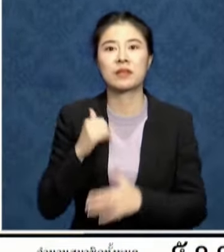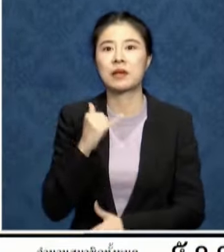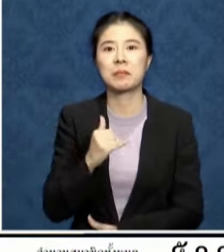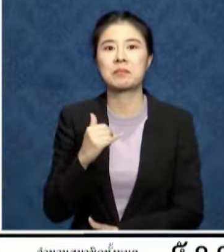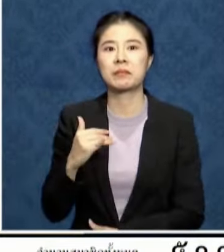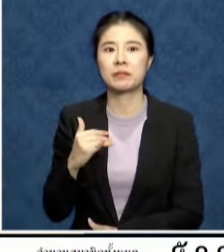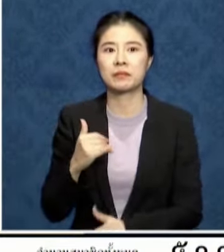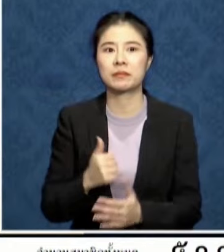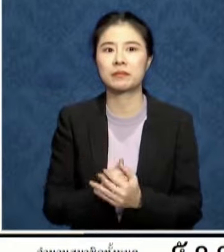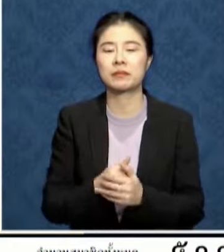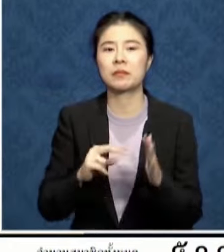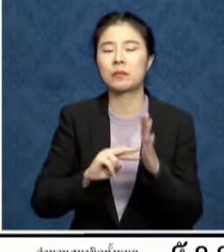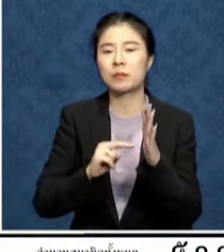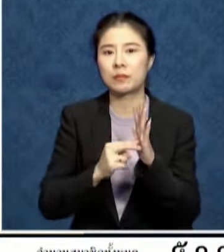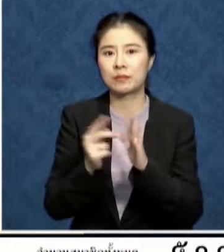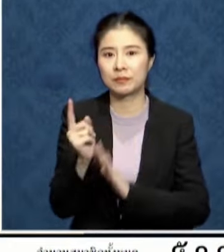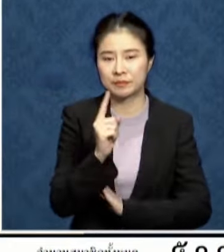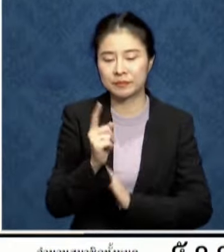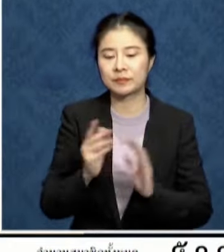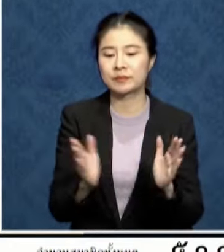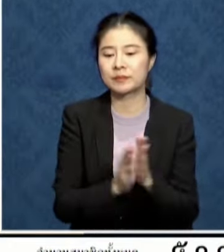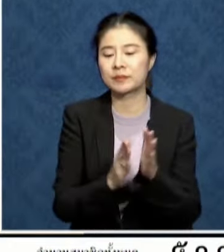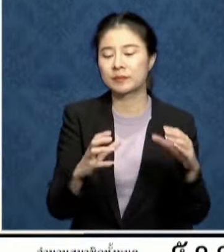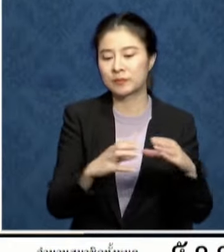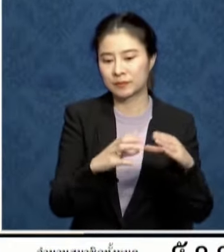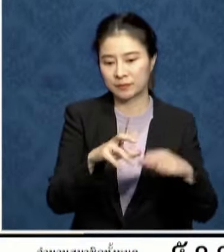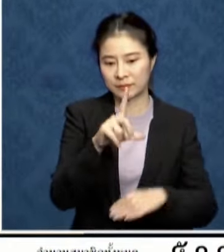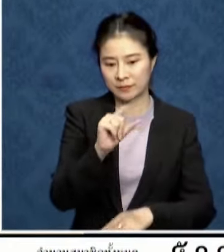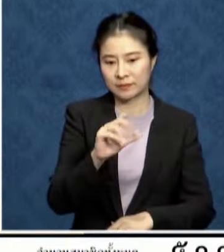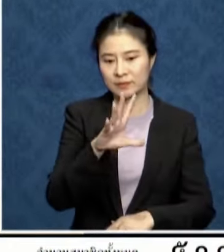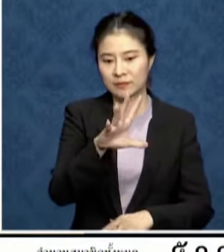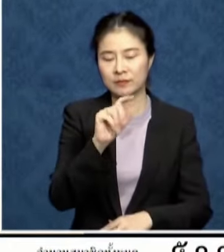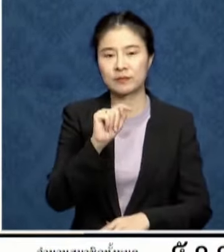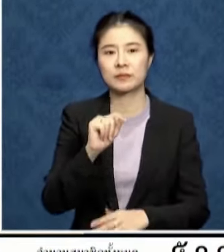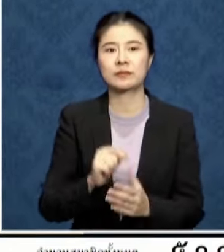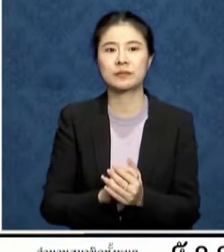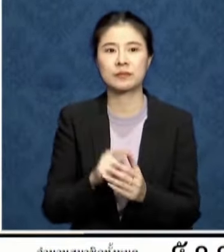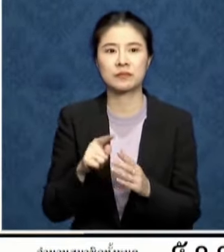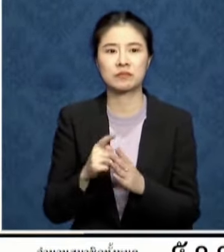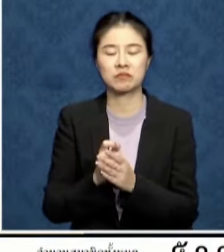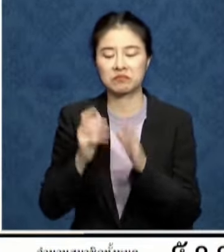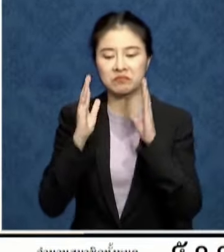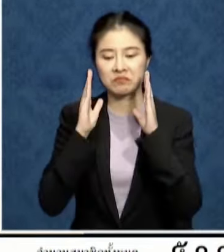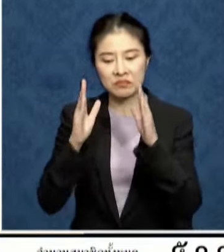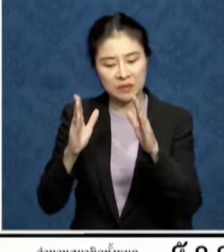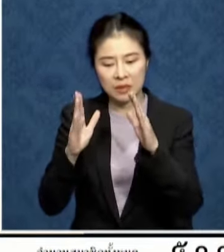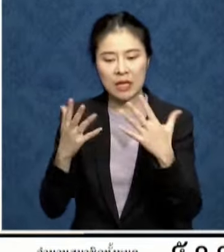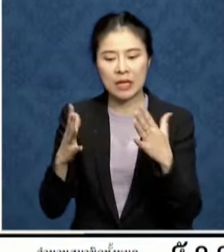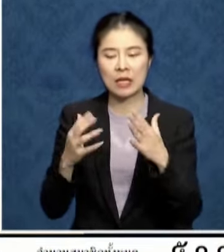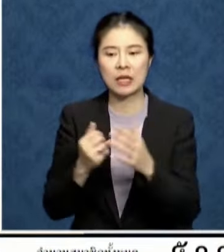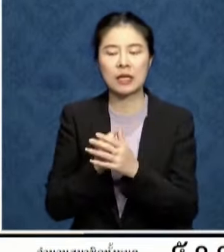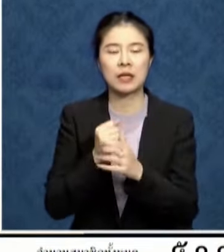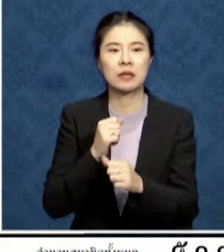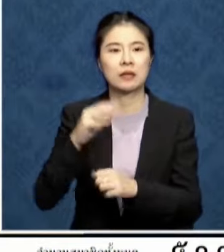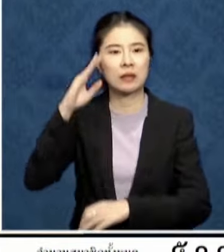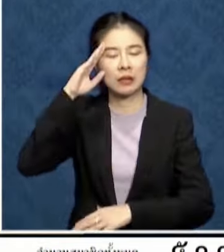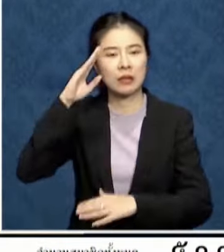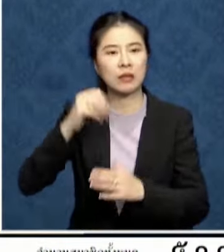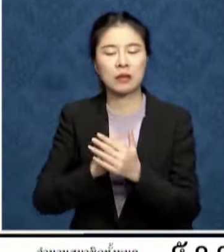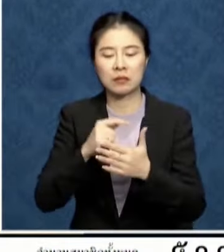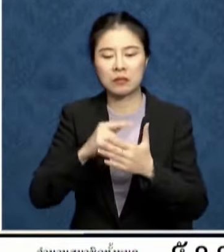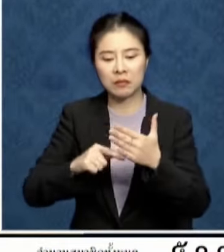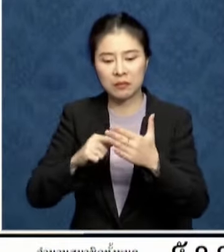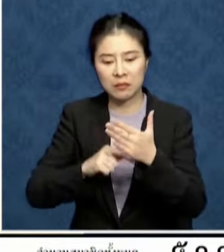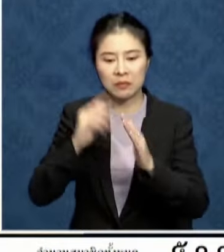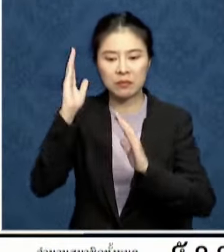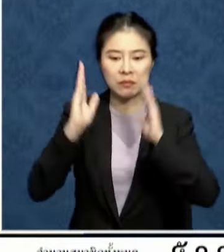ช้สิทธิ์จะถูกไปรวมกับ25คนที่ไม่ได้สนใจเรื่องการเกณฑ์อาหารและไม่ได้ตั้งใจจะออกมาใช้สิทธิ์อยู่แล้วรวมกันเป็น60คนทำให้